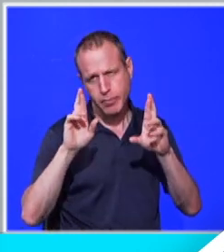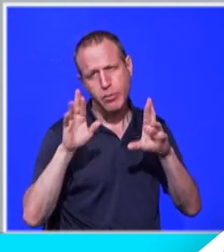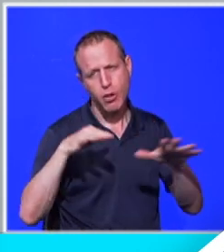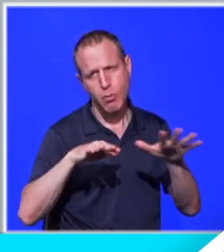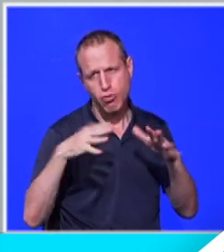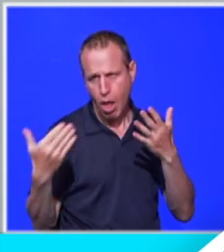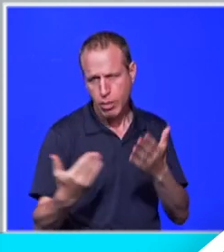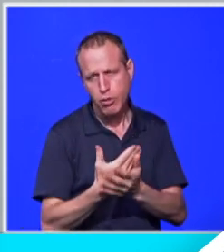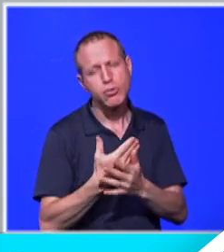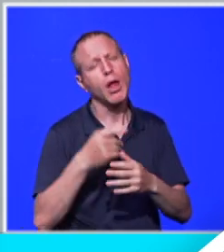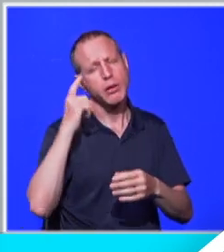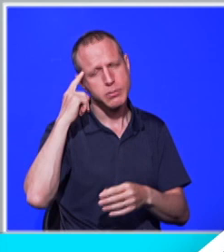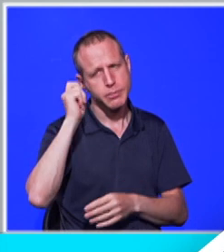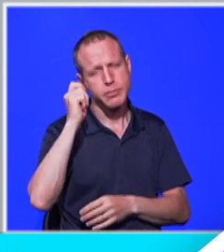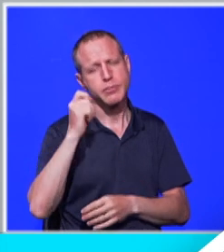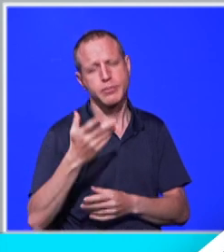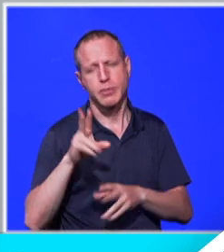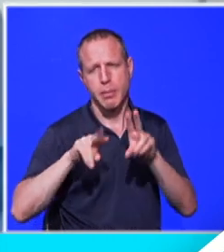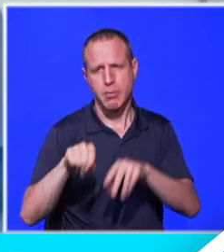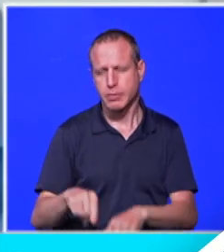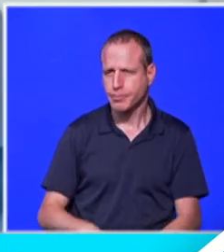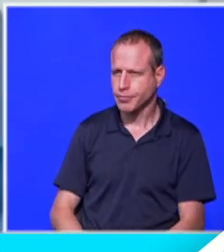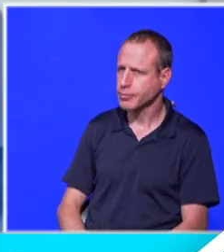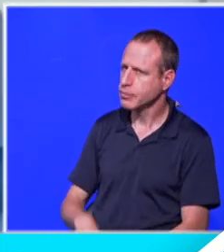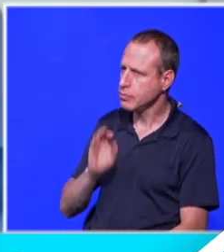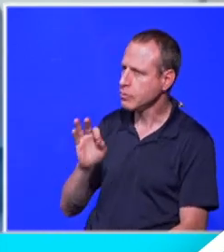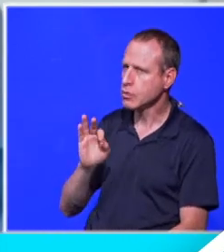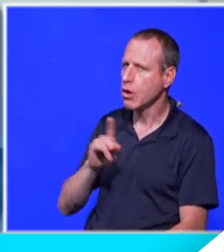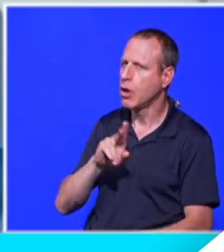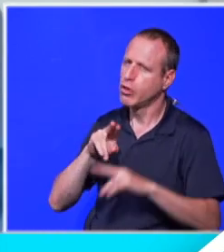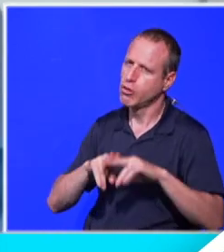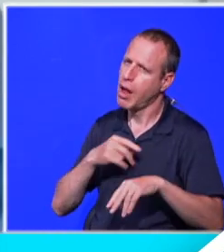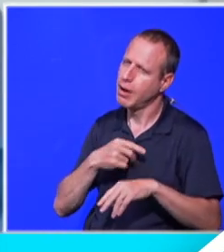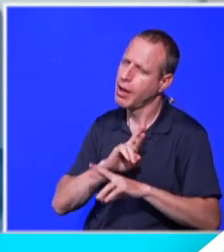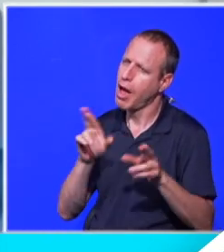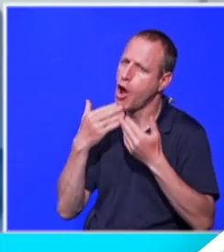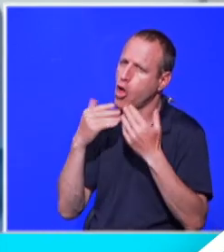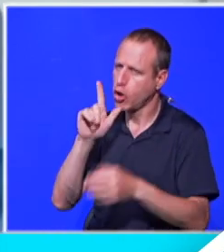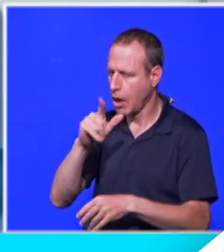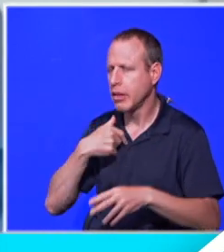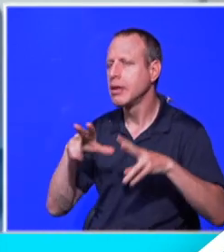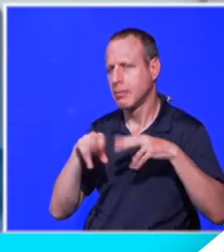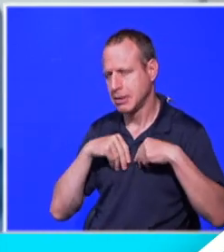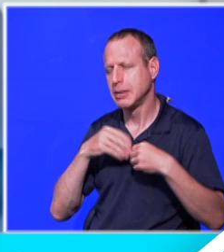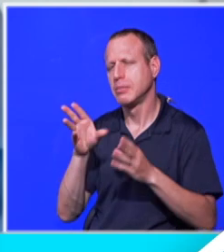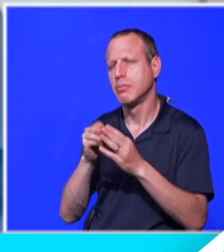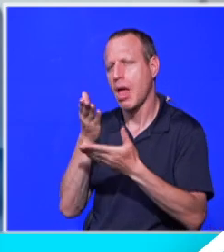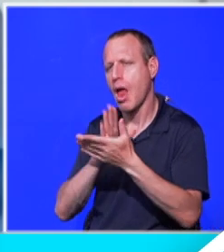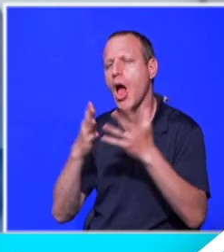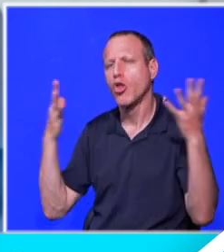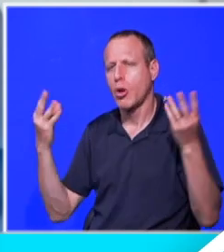שהממשלה החדשה תשכיל לטפל בך. טוב, לא נותר לי אלא להודות לך. אני גם מסכים עם חלק גדול